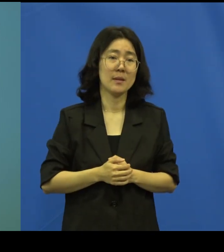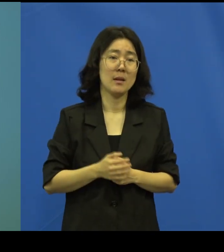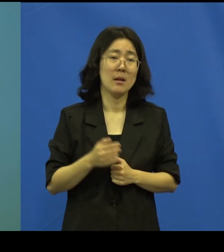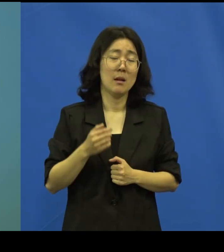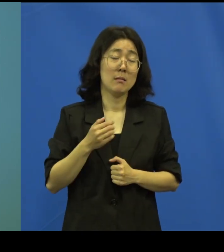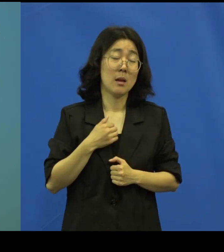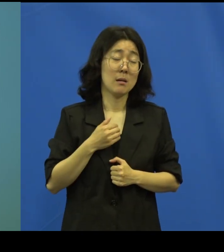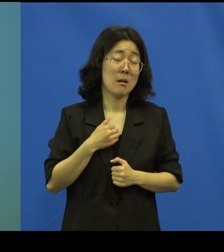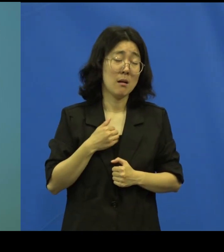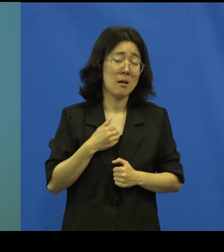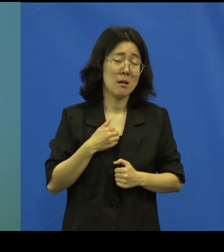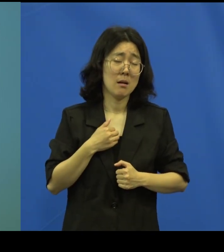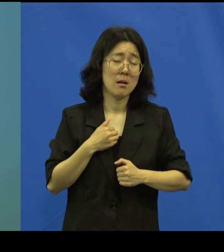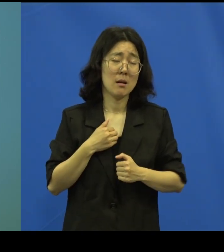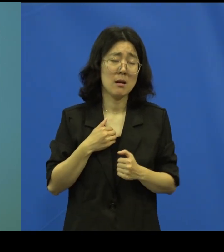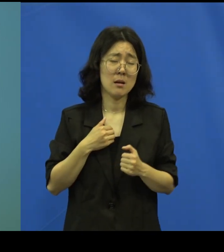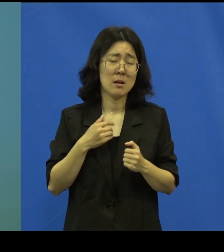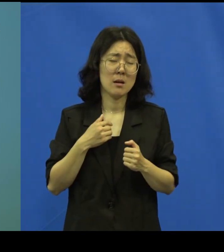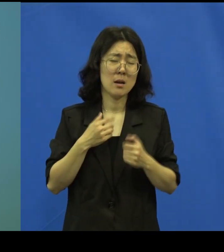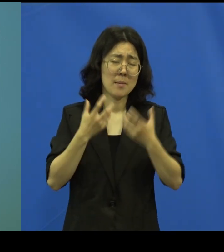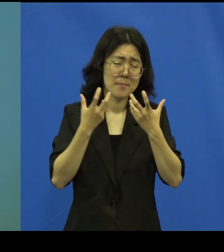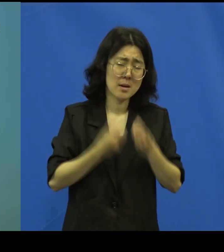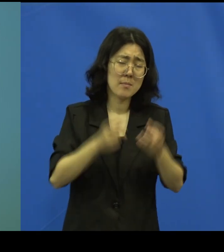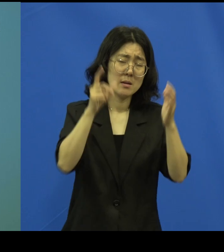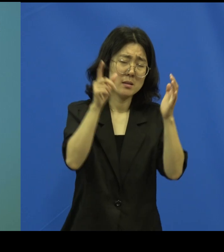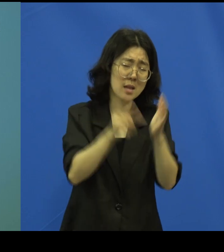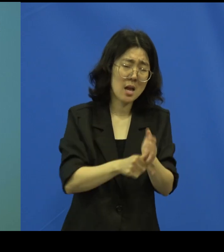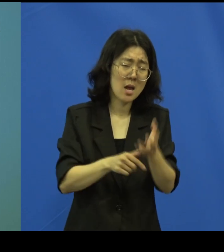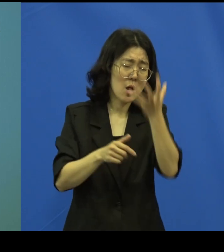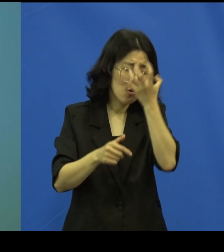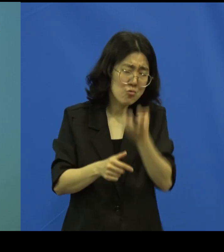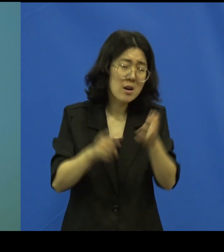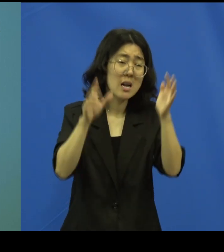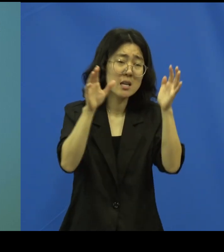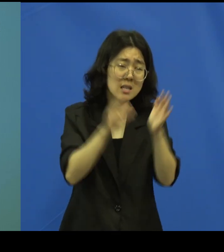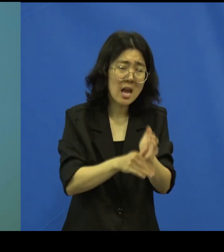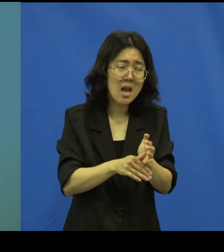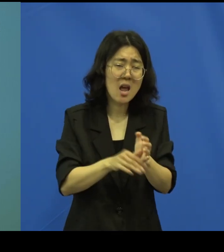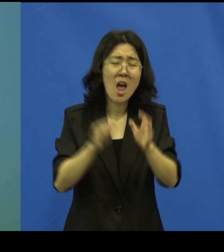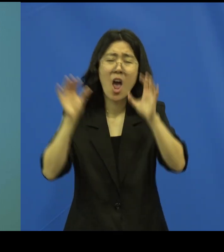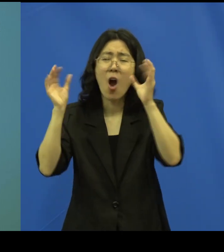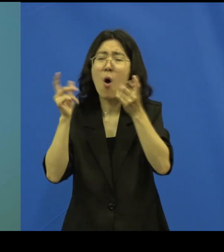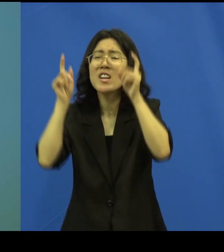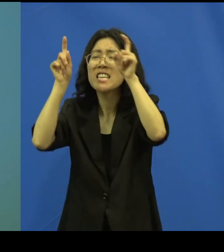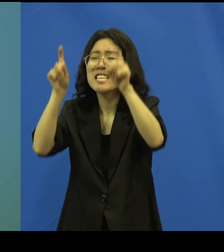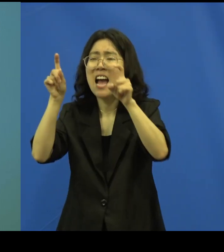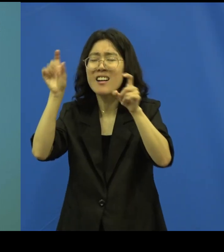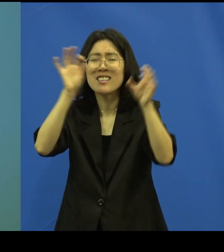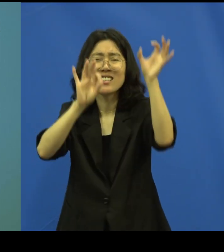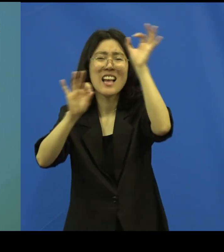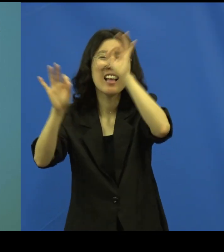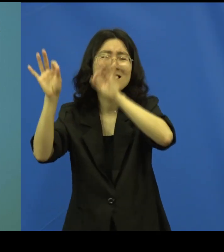빠져있으면 어린 양 예수를 찬양하십시오. 삶의 우울함이 찾아오면 어린 양을 찬양하십시오.